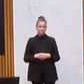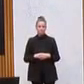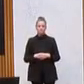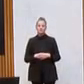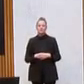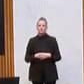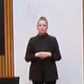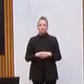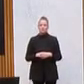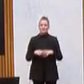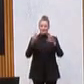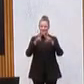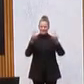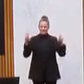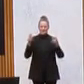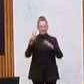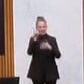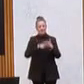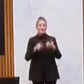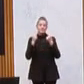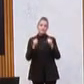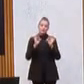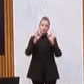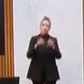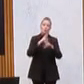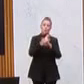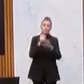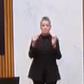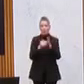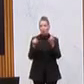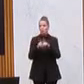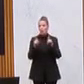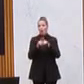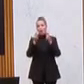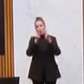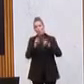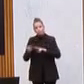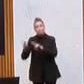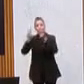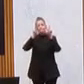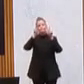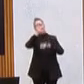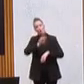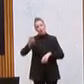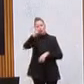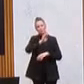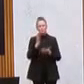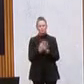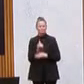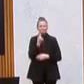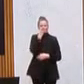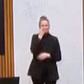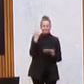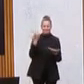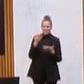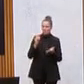Und wenn ich Ihren Titel schon lese, Sicherheit für Österreich erfordert auch einen Blick nach Europa, dann ist offensichtlich, dass Sie